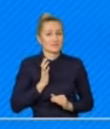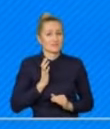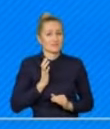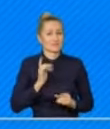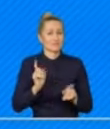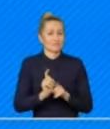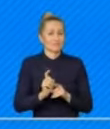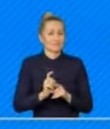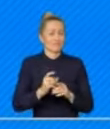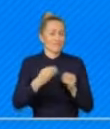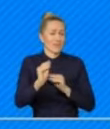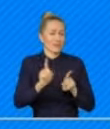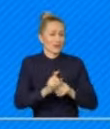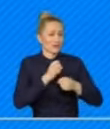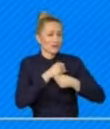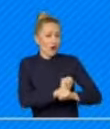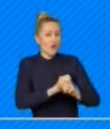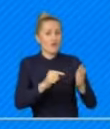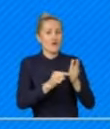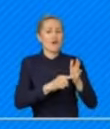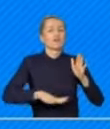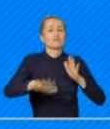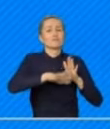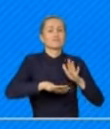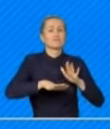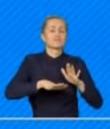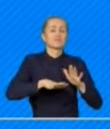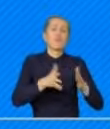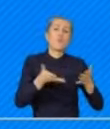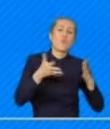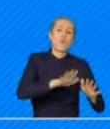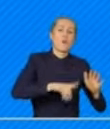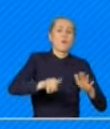i odporna, jeśli chodzi o te wstrząsy, które zafundował nam